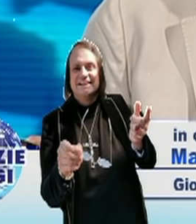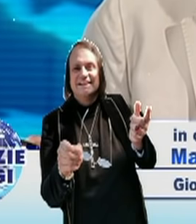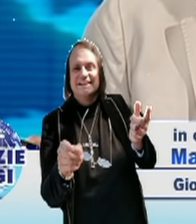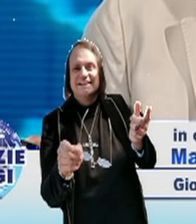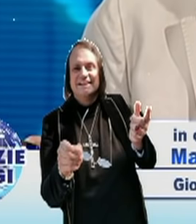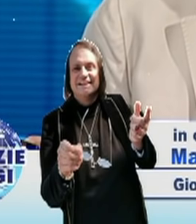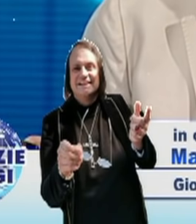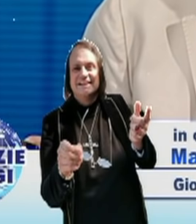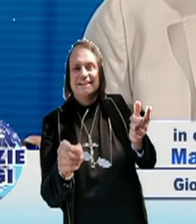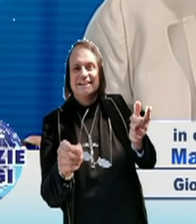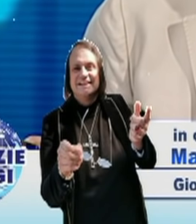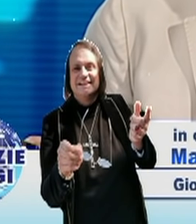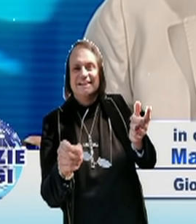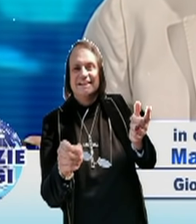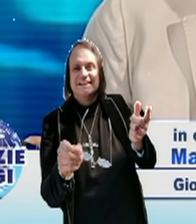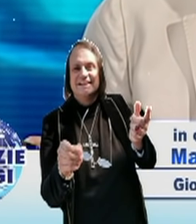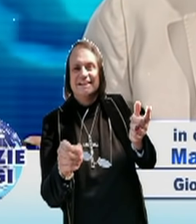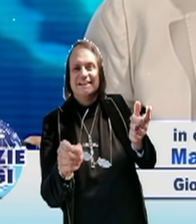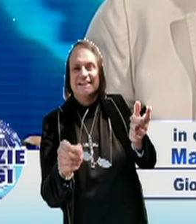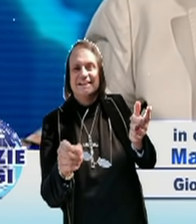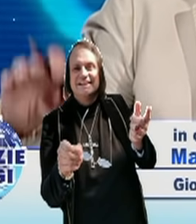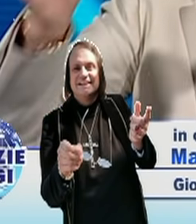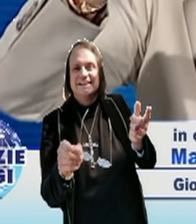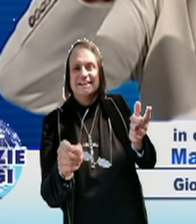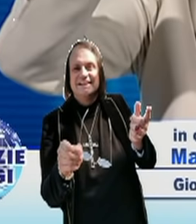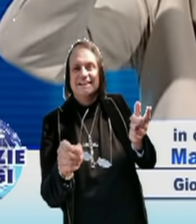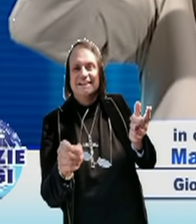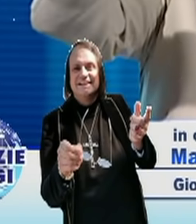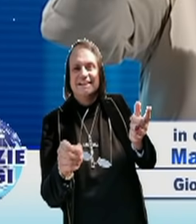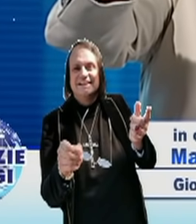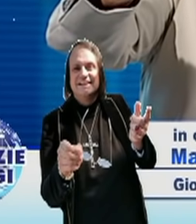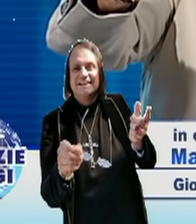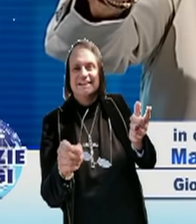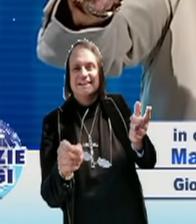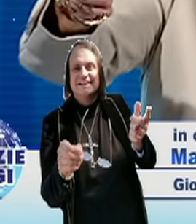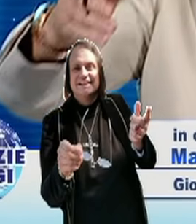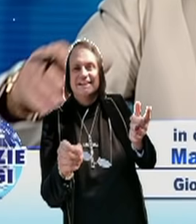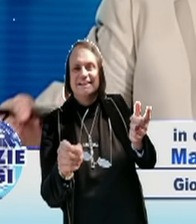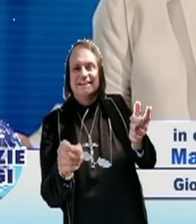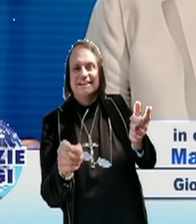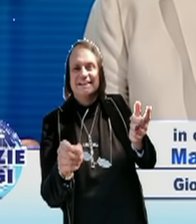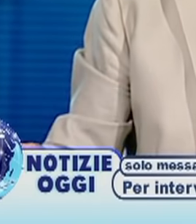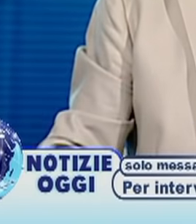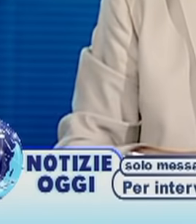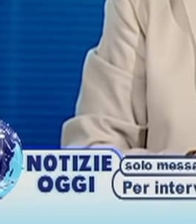un abbraccio forte e a ben presto. Grazie a te, direttore. Buon proseguimento. Ci vediamo venerdì sera,